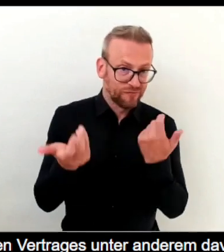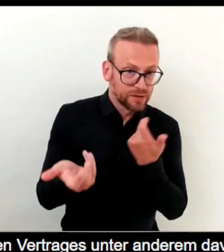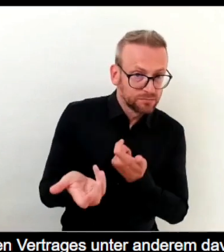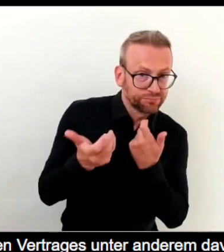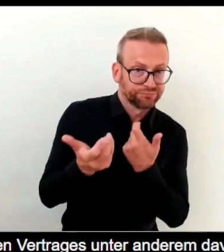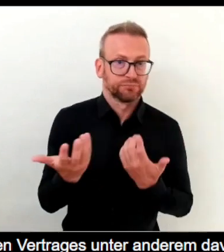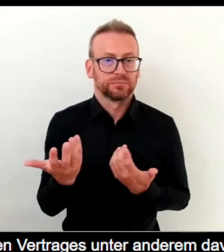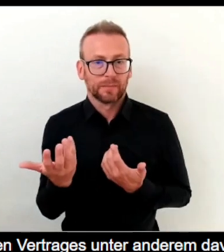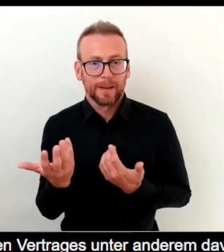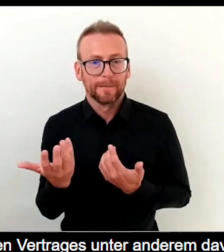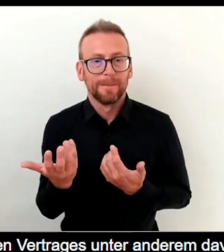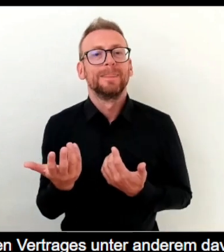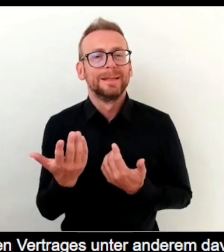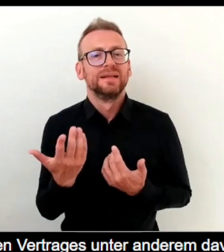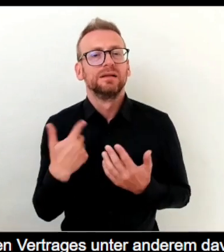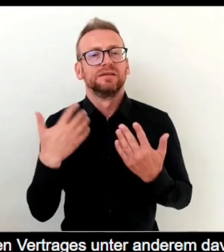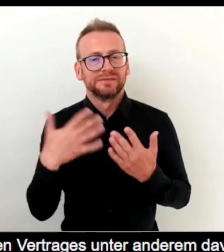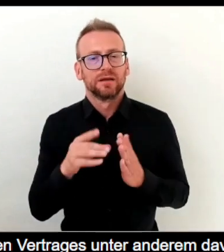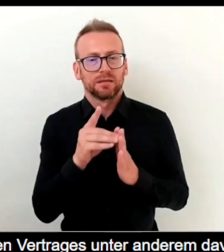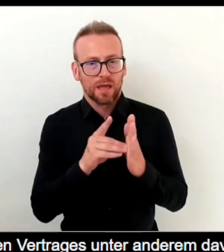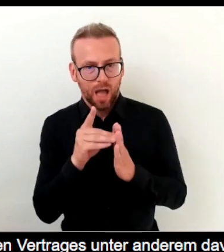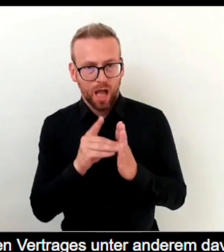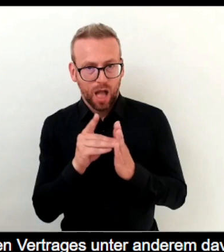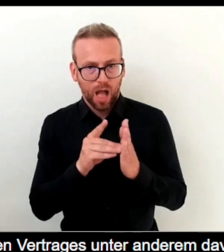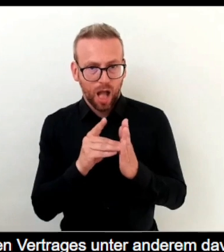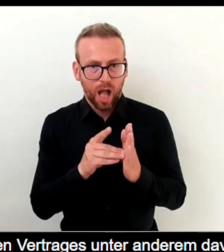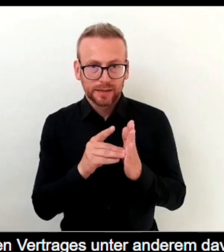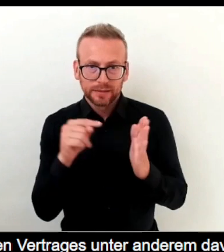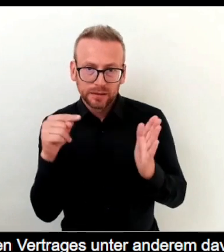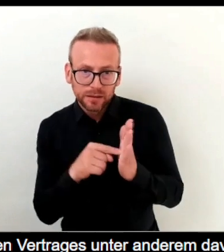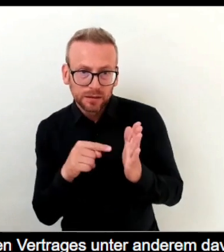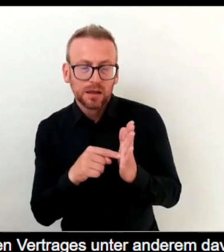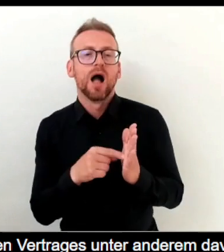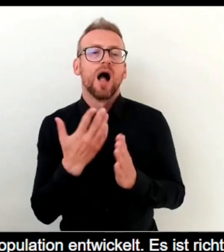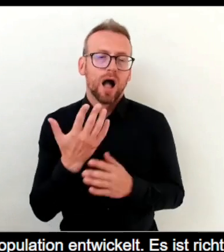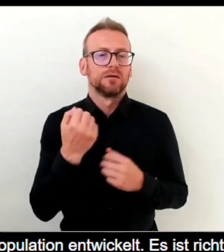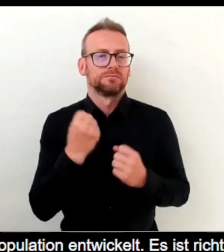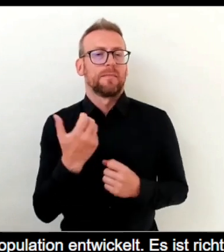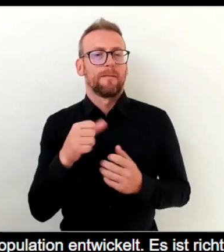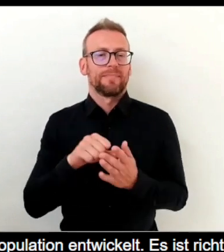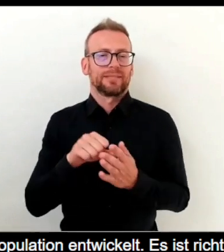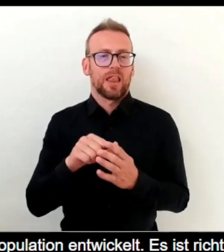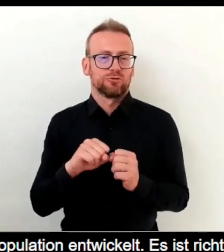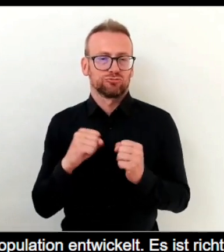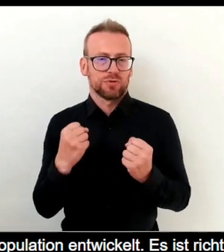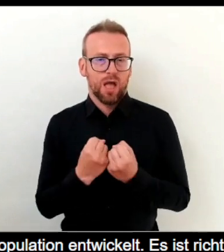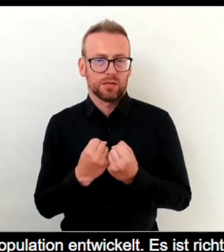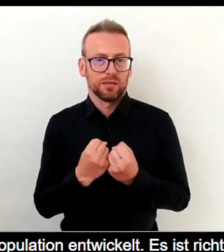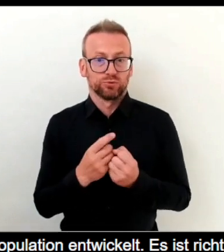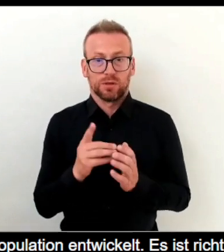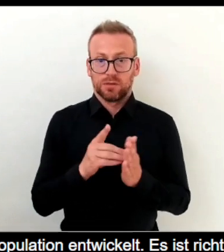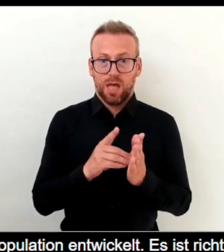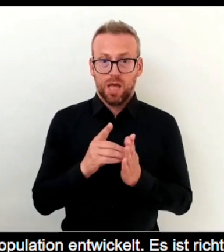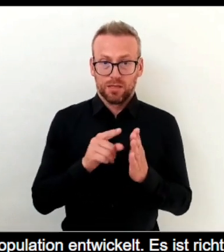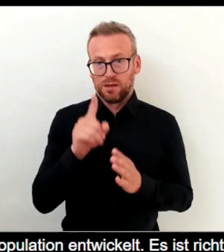andere Herangehensweise vorschlagen. Wir wollen detaillierter runtergebrochen auf die Regionen, die Zahlen und Daten haben,